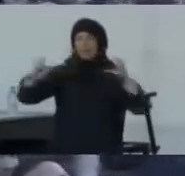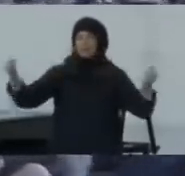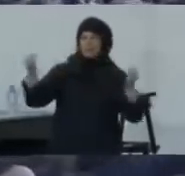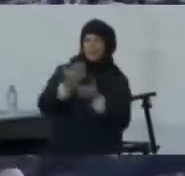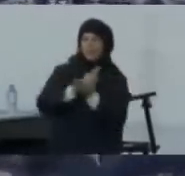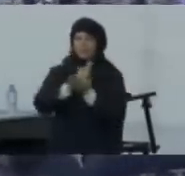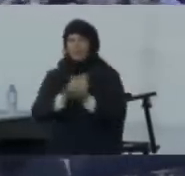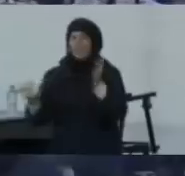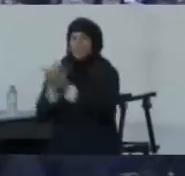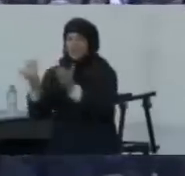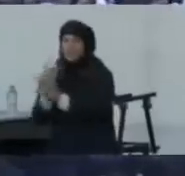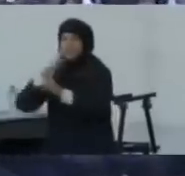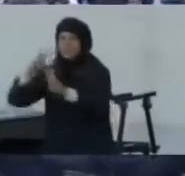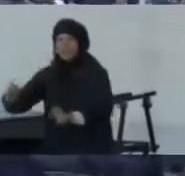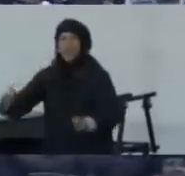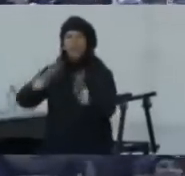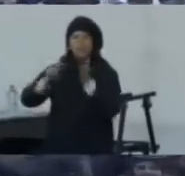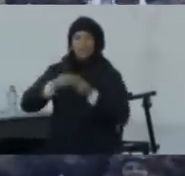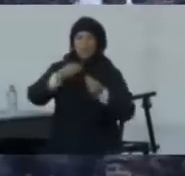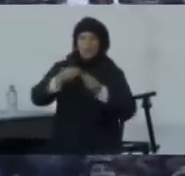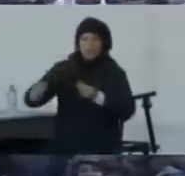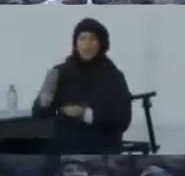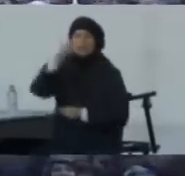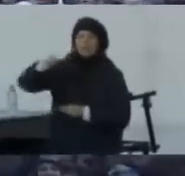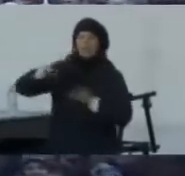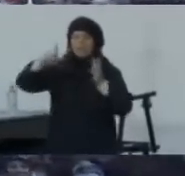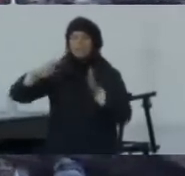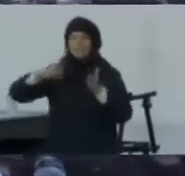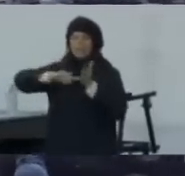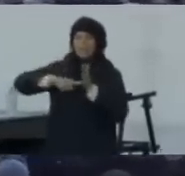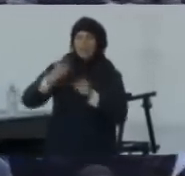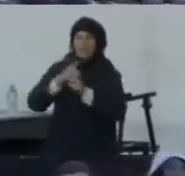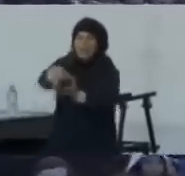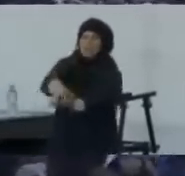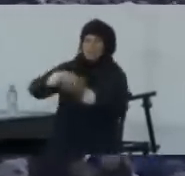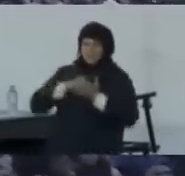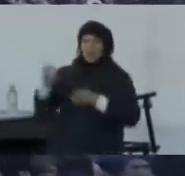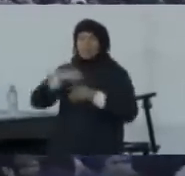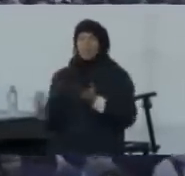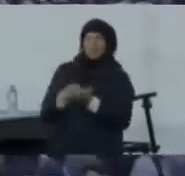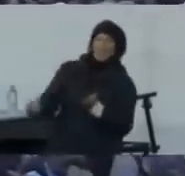alla scuola, li vogliamo indietro i 2,7 miliardi, compresi degli interessi. E io